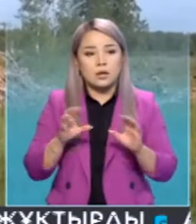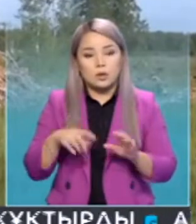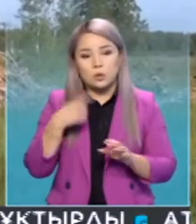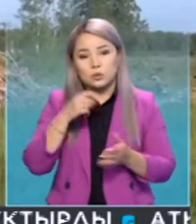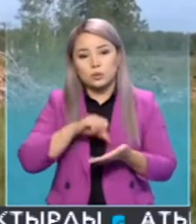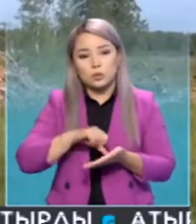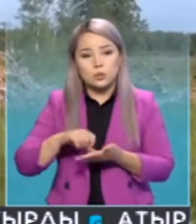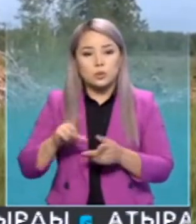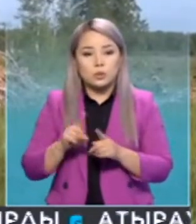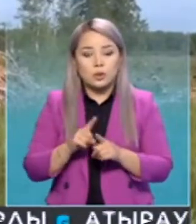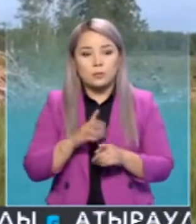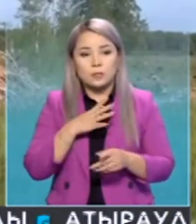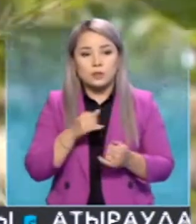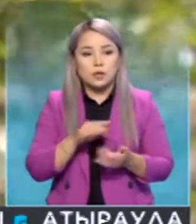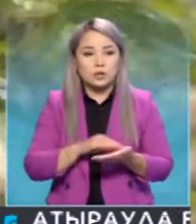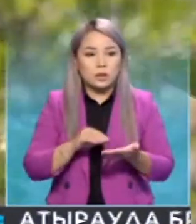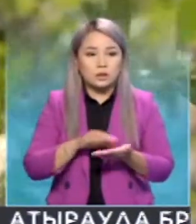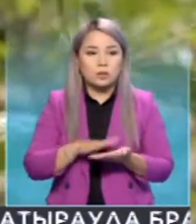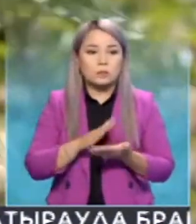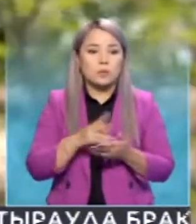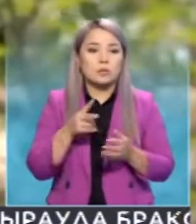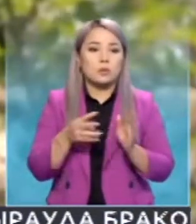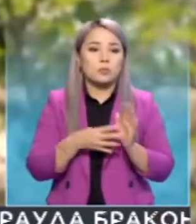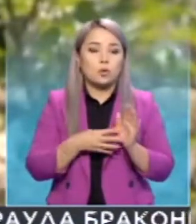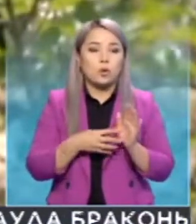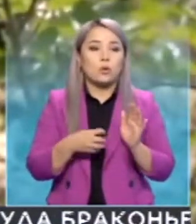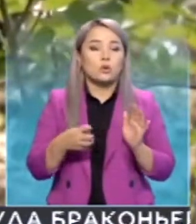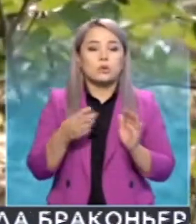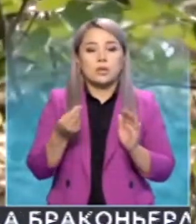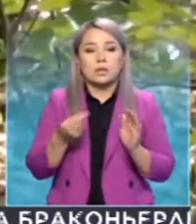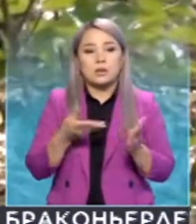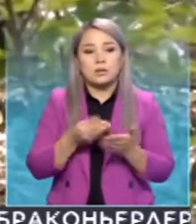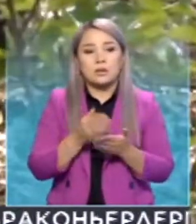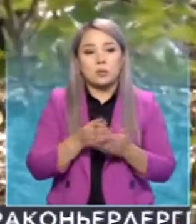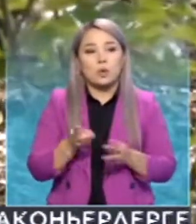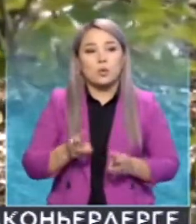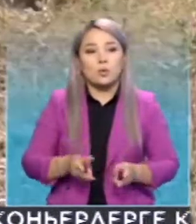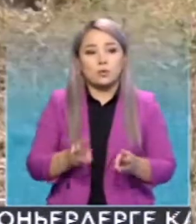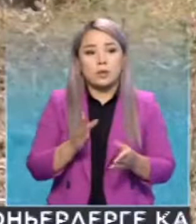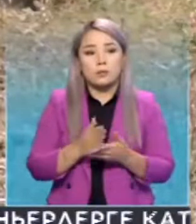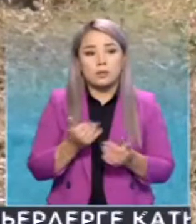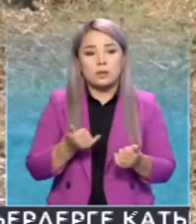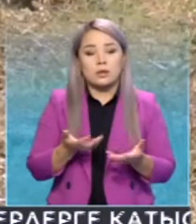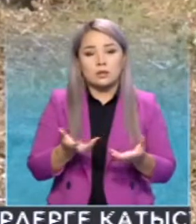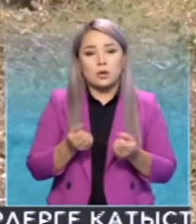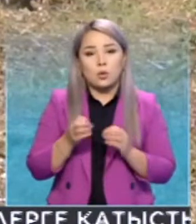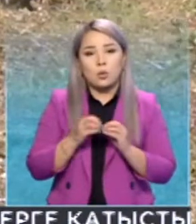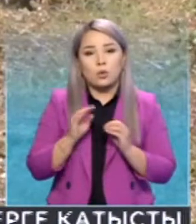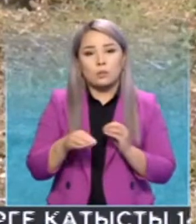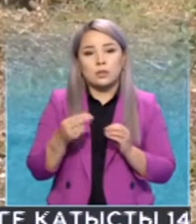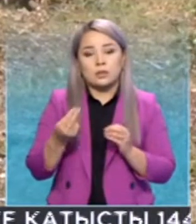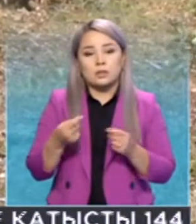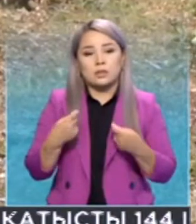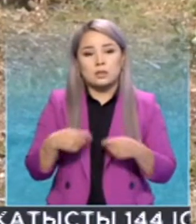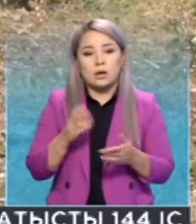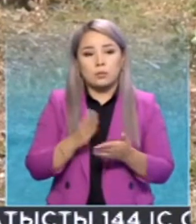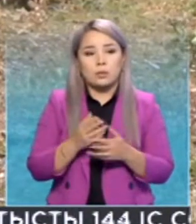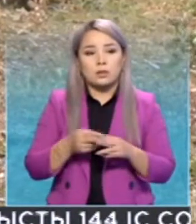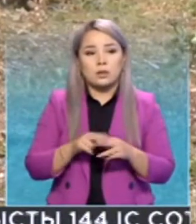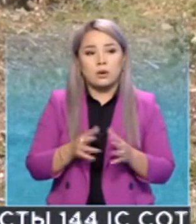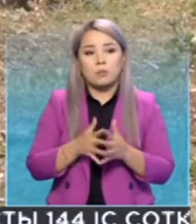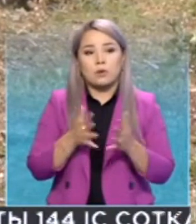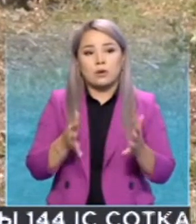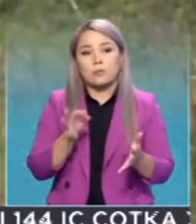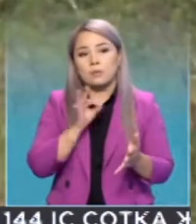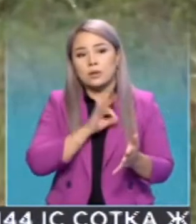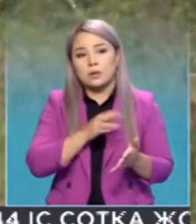бір текше метр қайыңды жаздырып алу үшін 2900 теңге төлейді. Отын дайындаушылар оны кем дегенде 10 мың теңгеге сатады, яғни еселеп